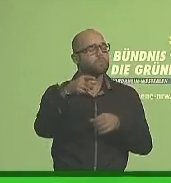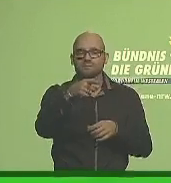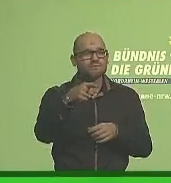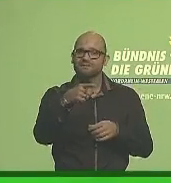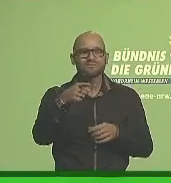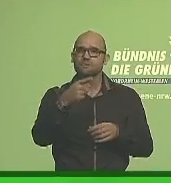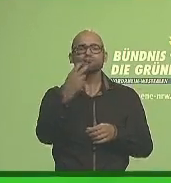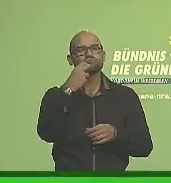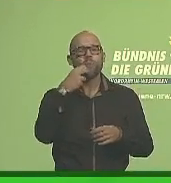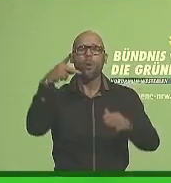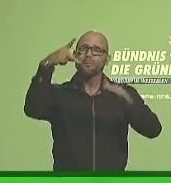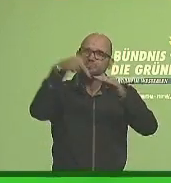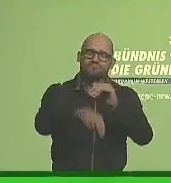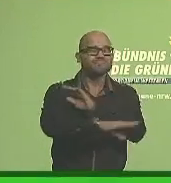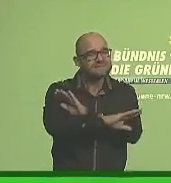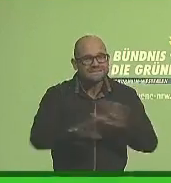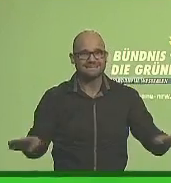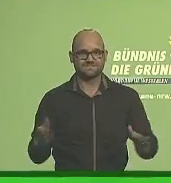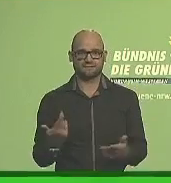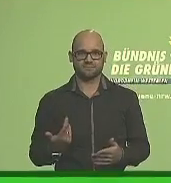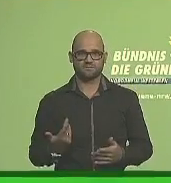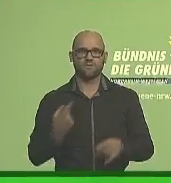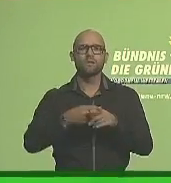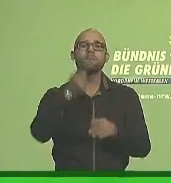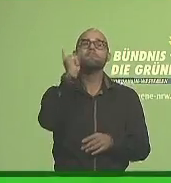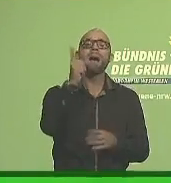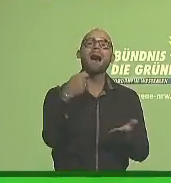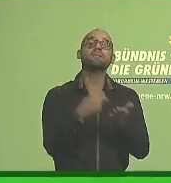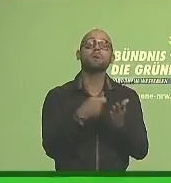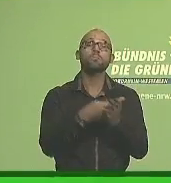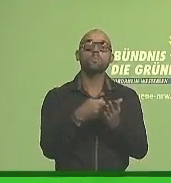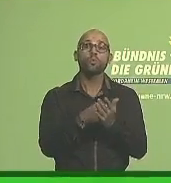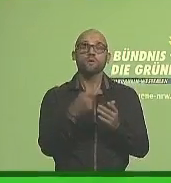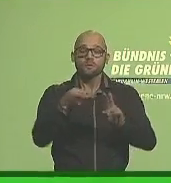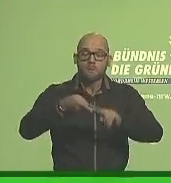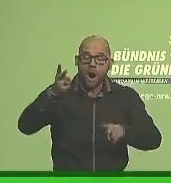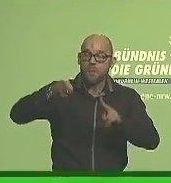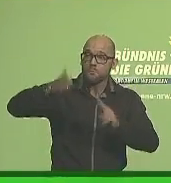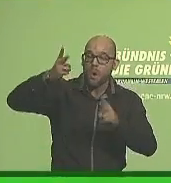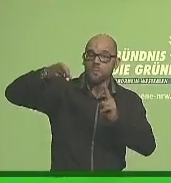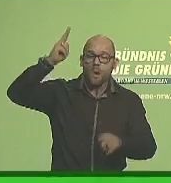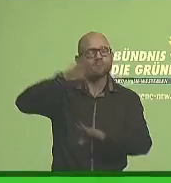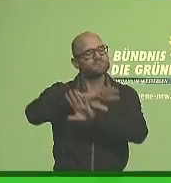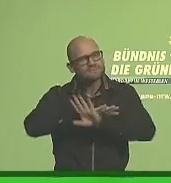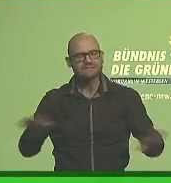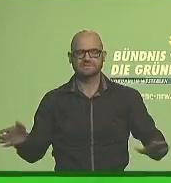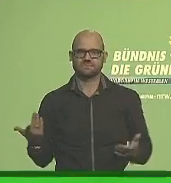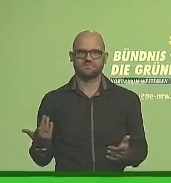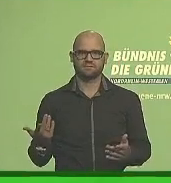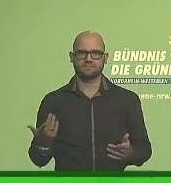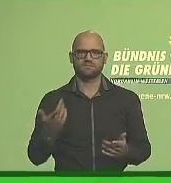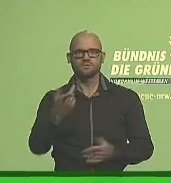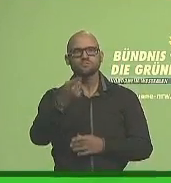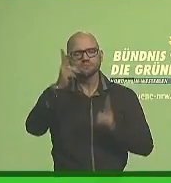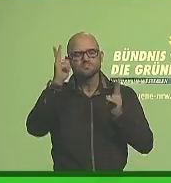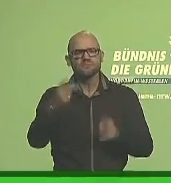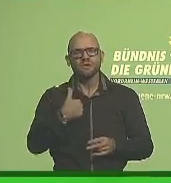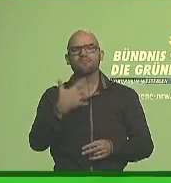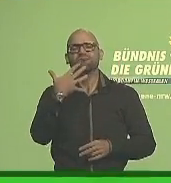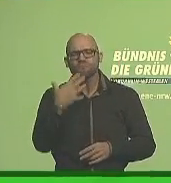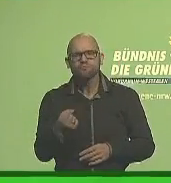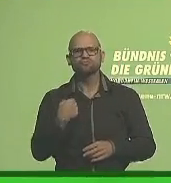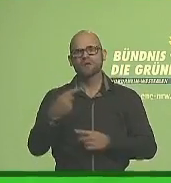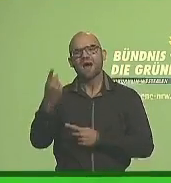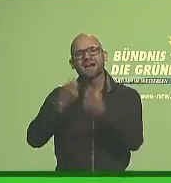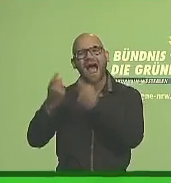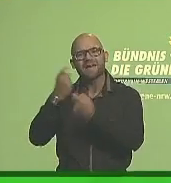dass Mahngebühren nicht mal eben die Schulden noch mal verdoppeln. Wir wollen darauf achten, dass Stromtarife wirklich gerechter werden und Anreize zum Energiesparen setzen.